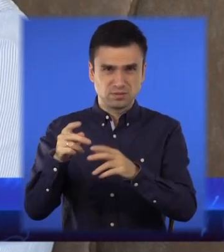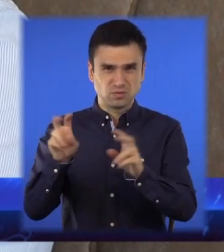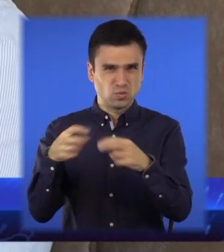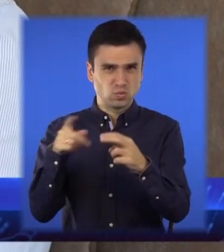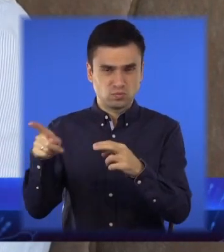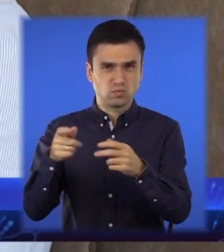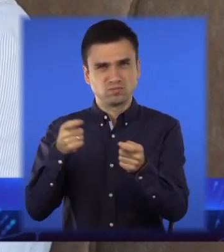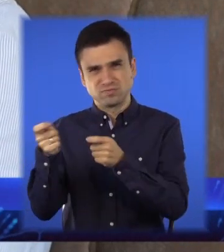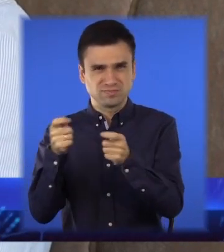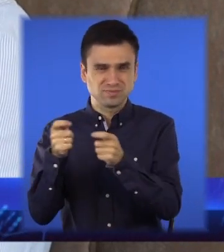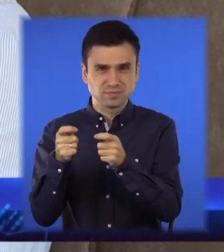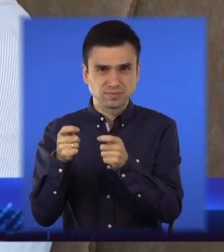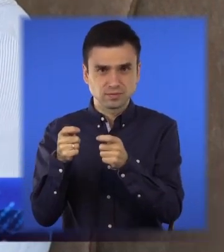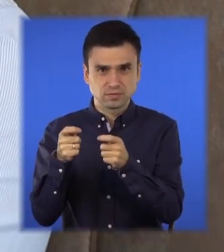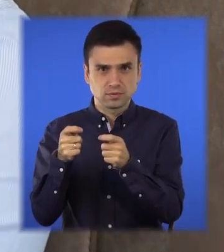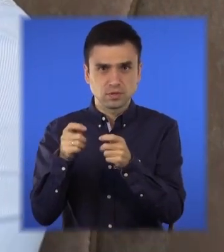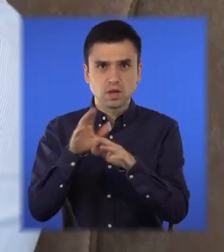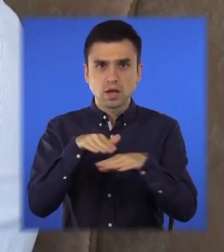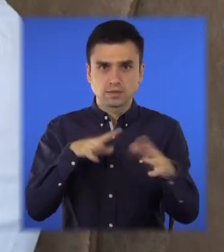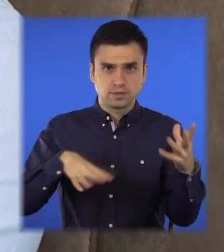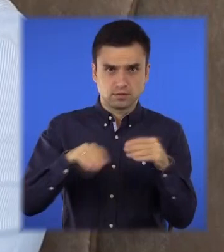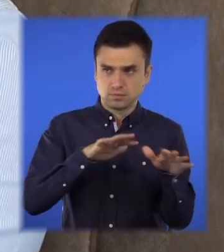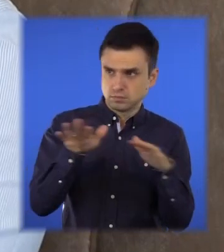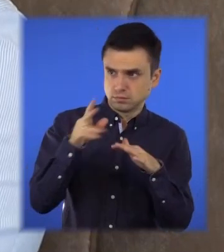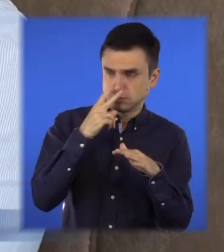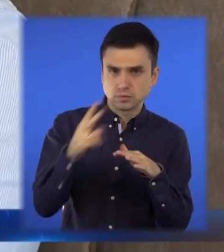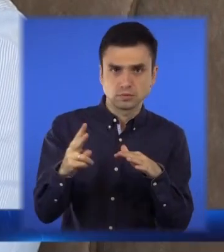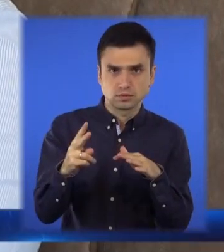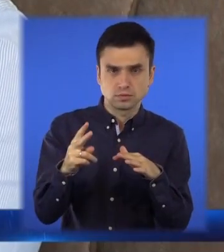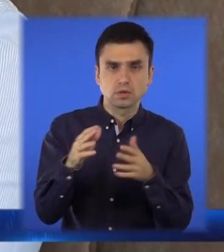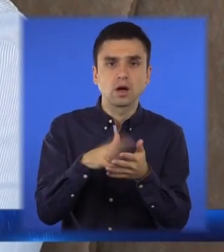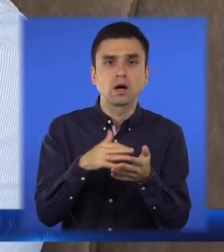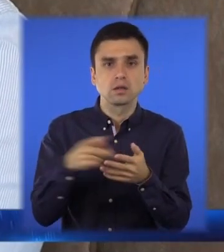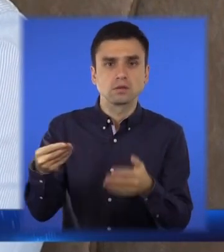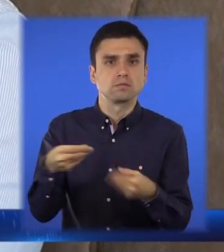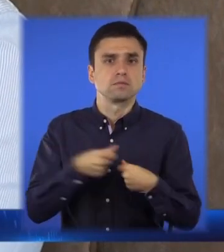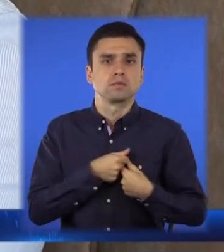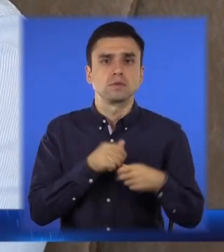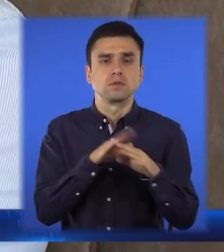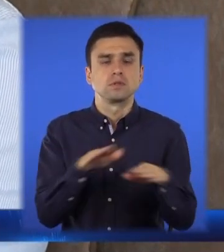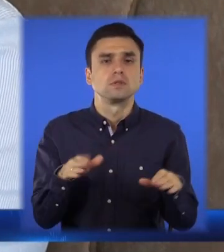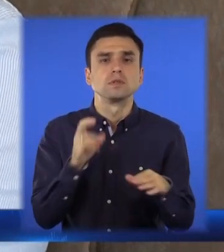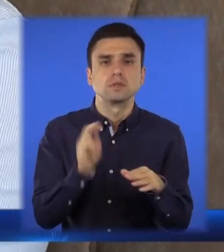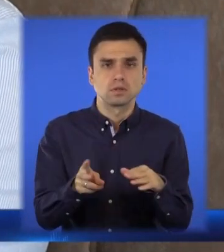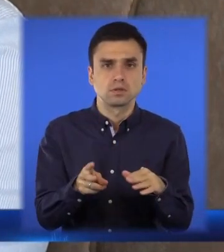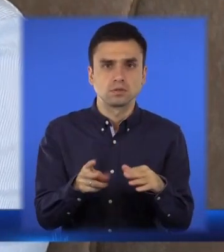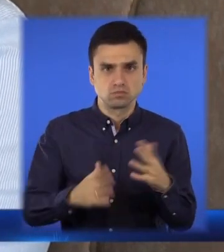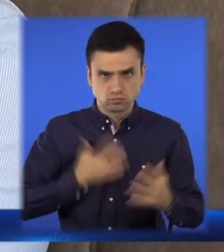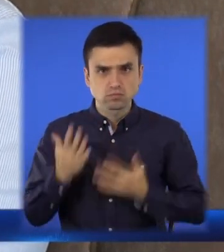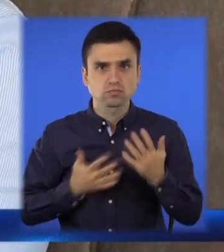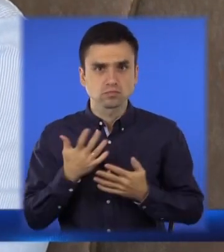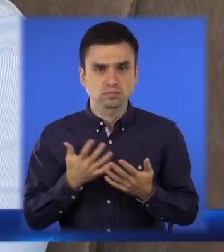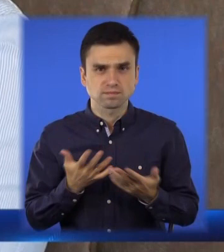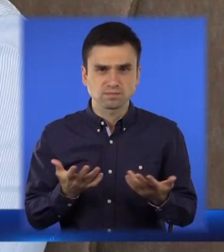руководителя кружка, оно влияет на уровень, в принципе, мотивации, на качество мотивации